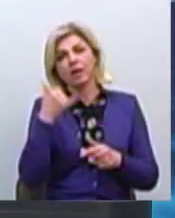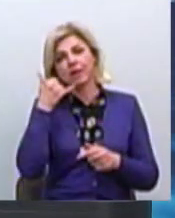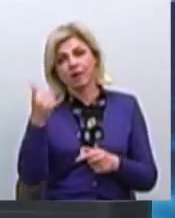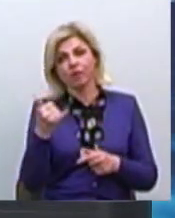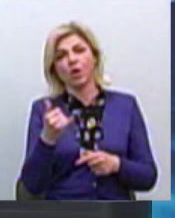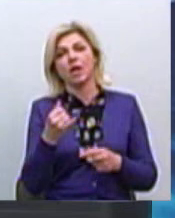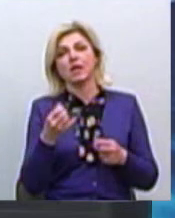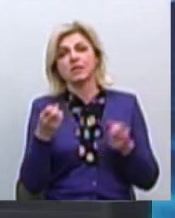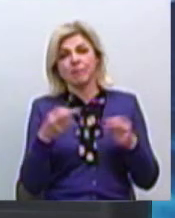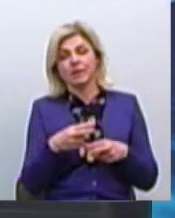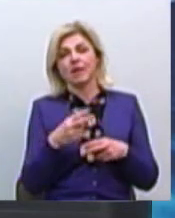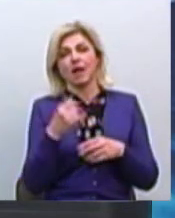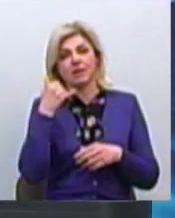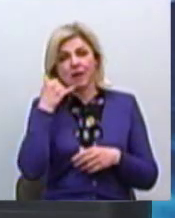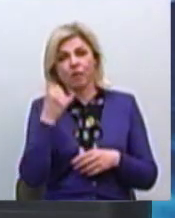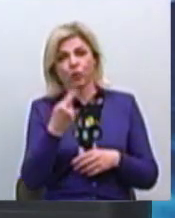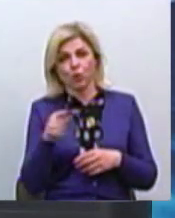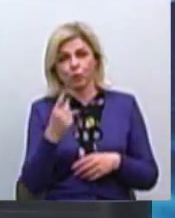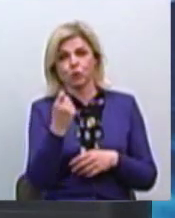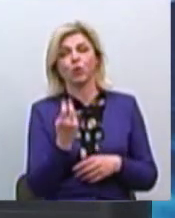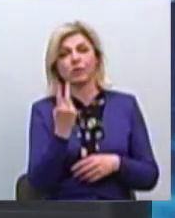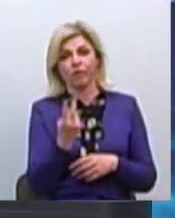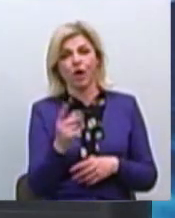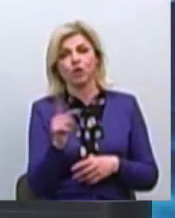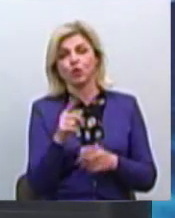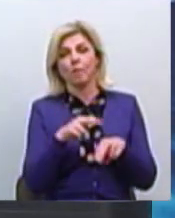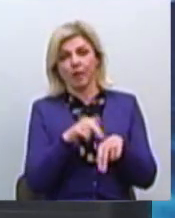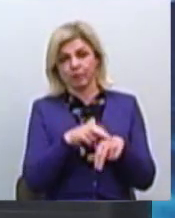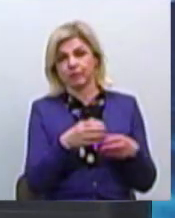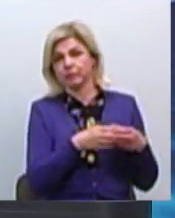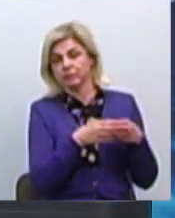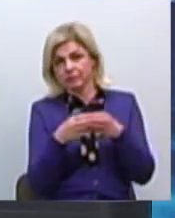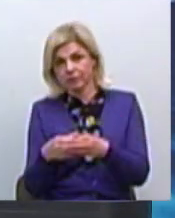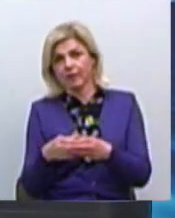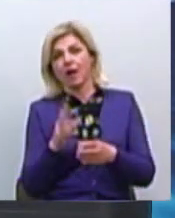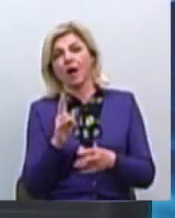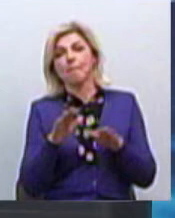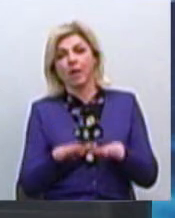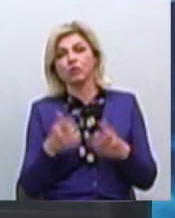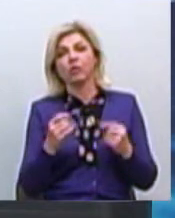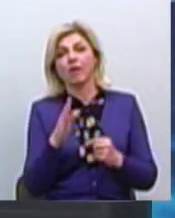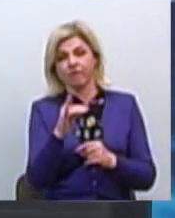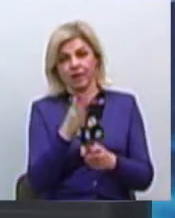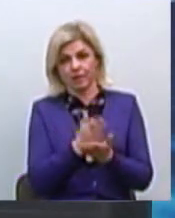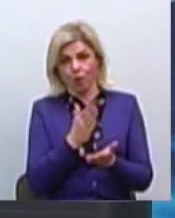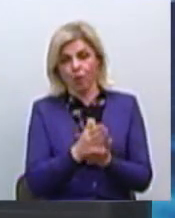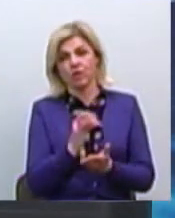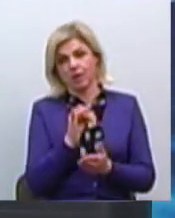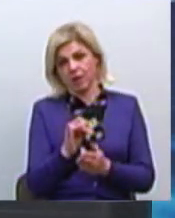на спецлінію 102 для того, щоб наряд поліції під'їхав до місця, де ви знаходитесь, та зреагував